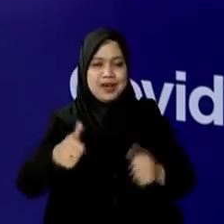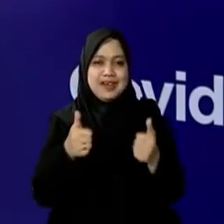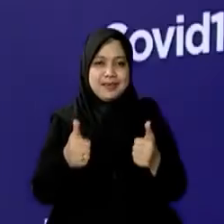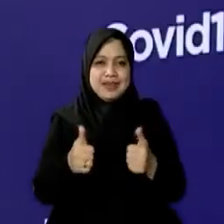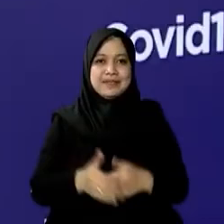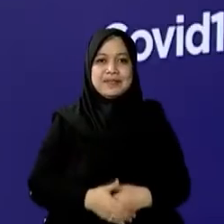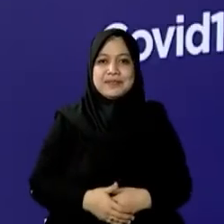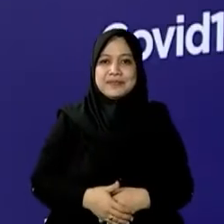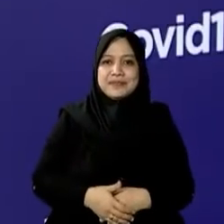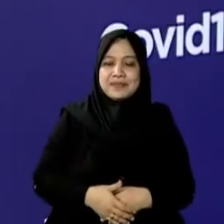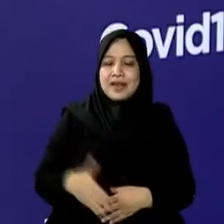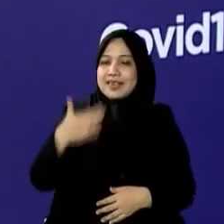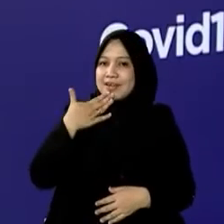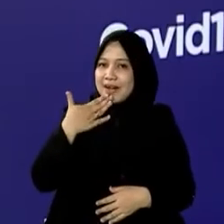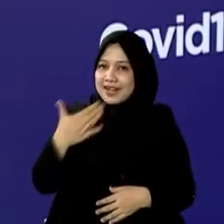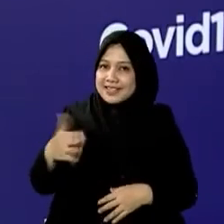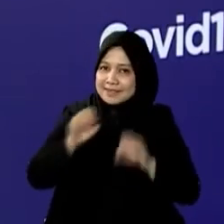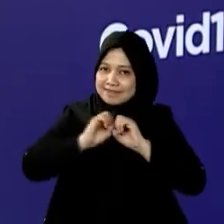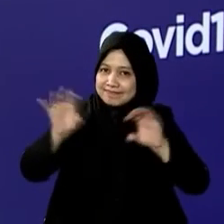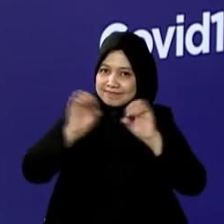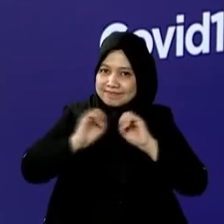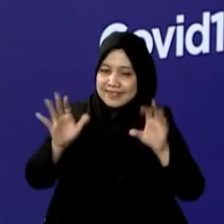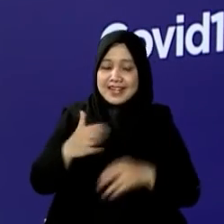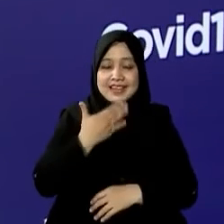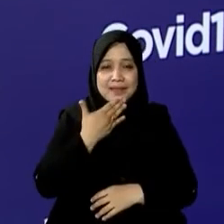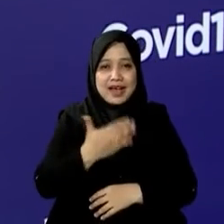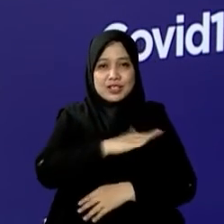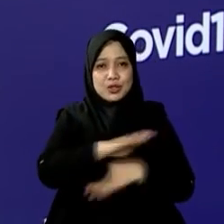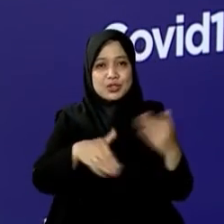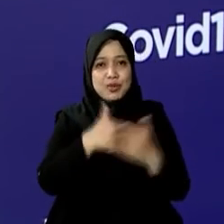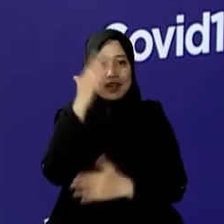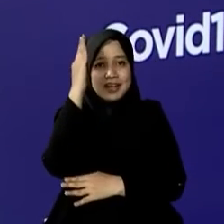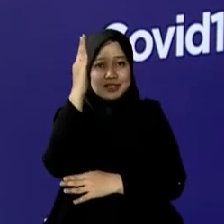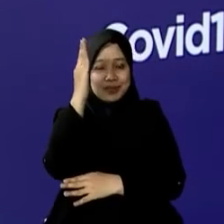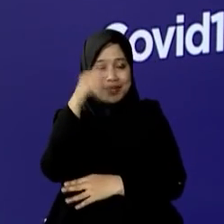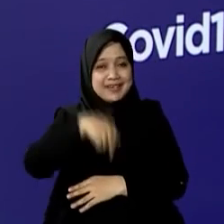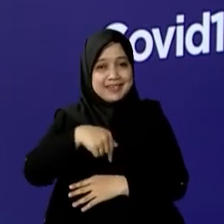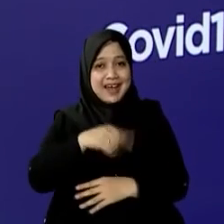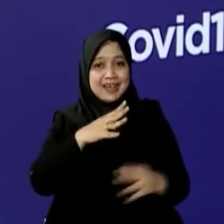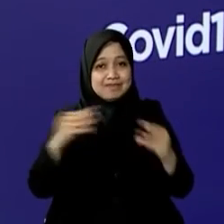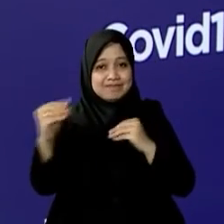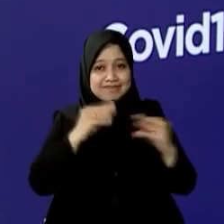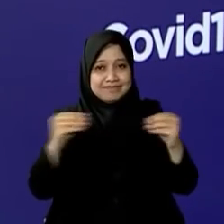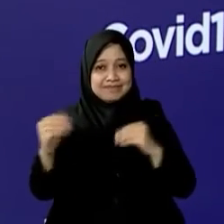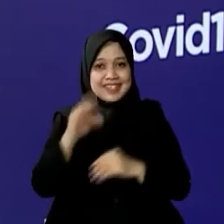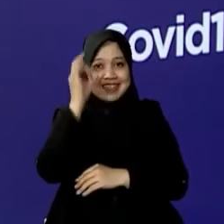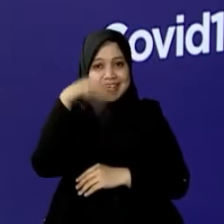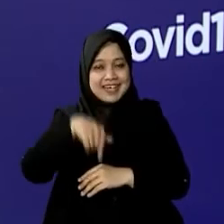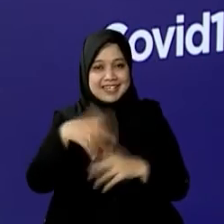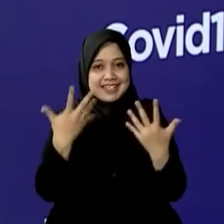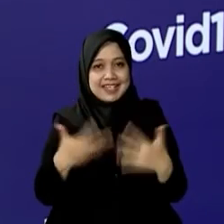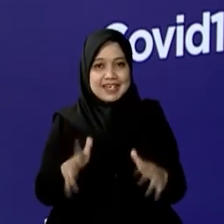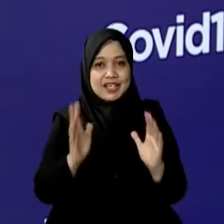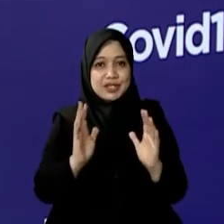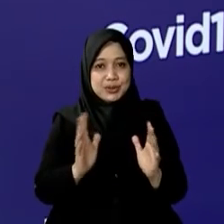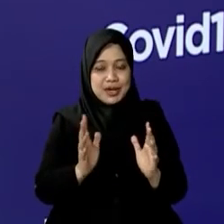terima kasih banyak atas file-nya dan terima kasih para narasumber dan saya sekali kita harus akhiri bincang-bincang kita pada siang hari ini